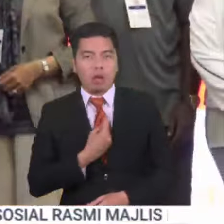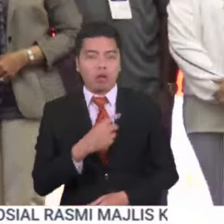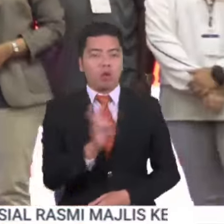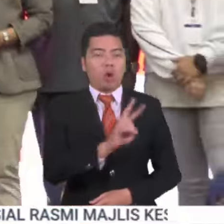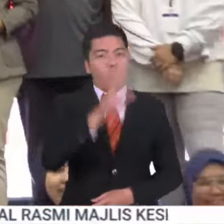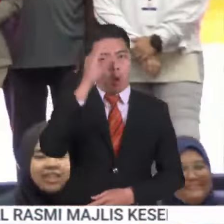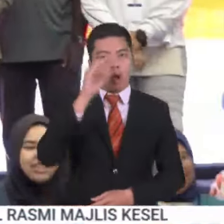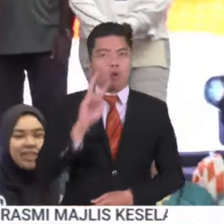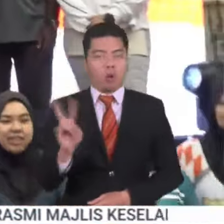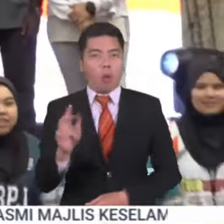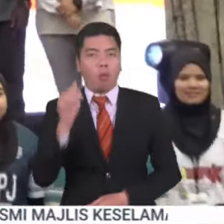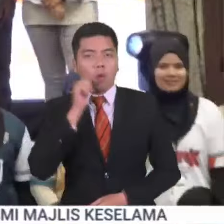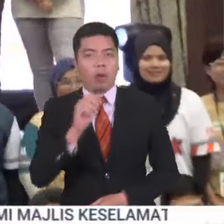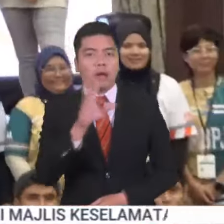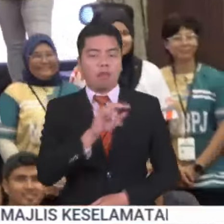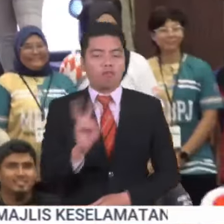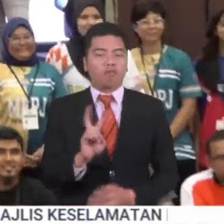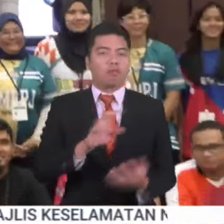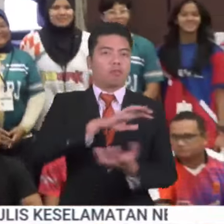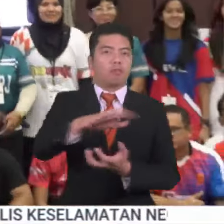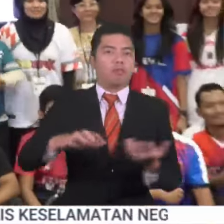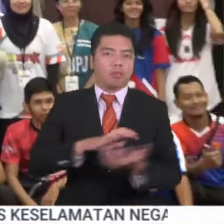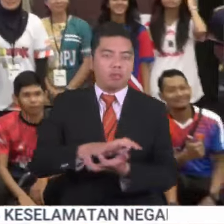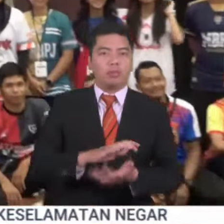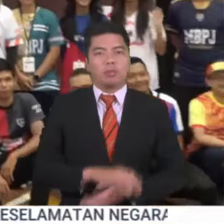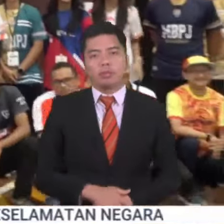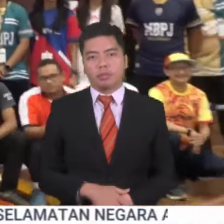lelaki, bergu wanita dan bergu campuran.